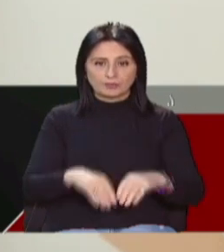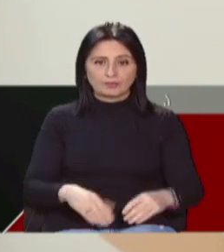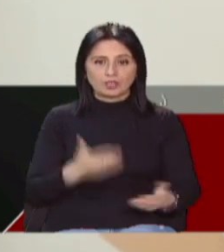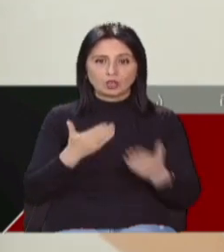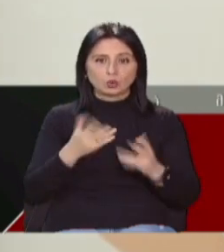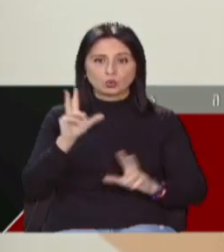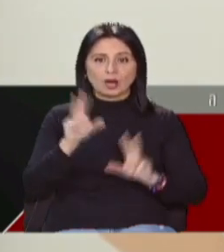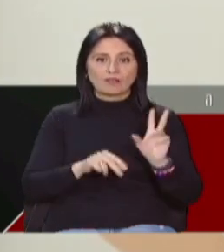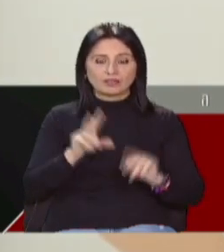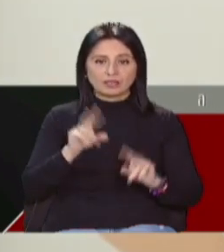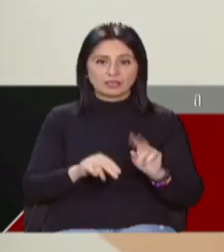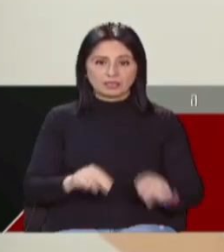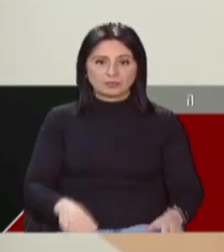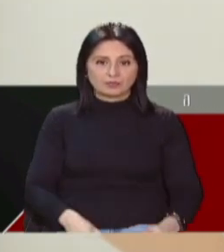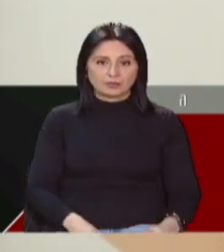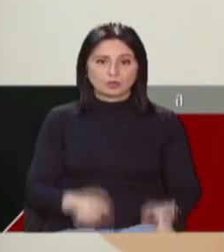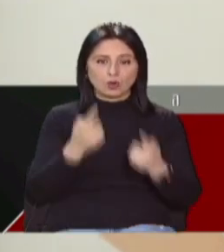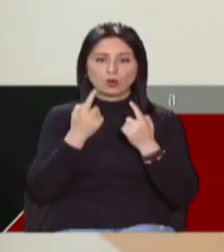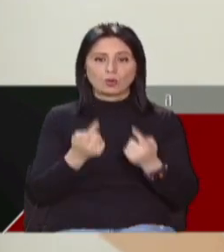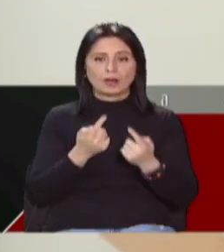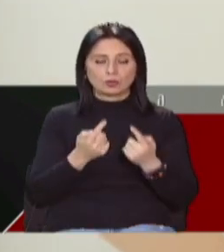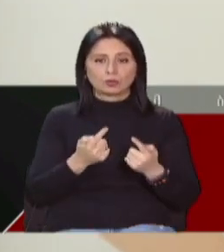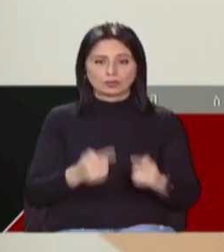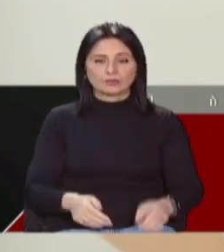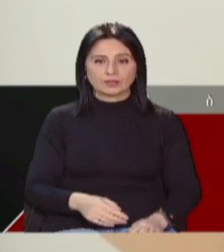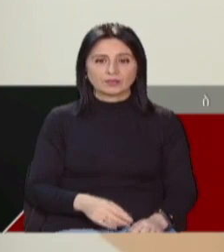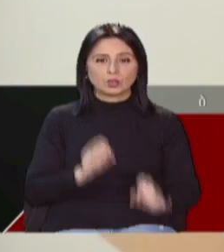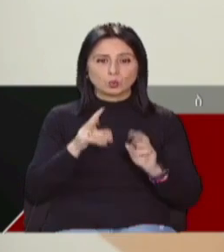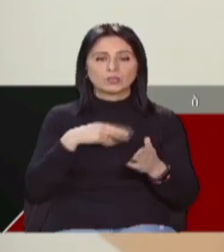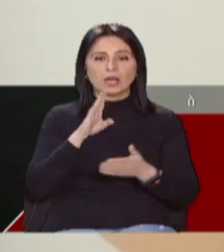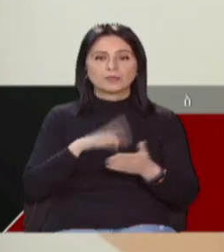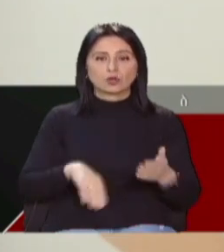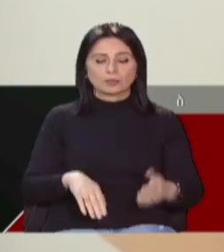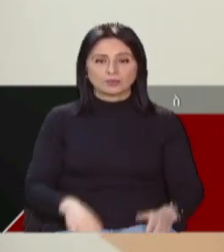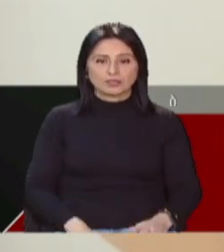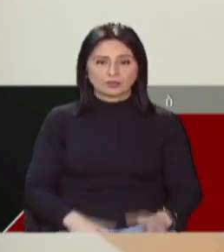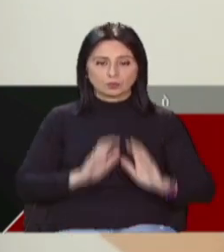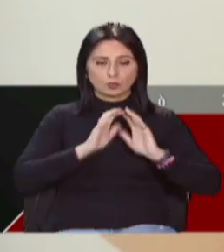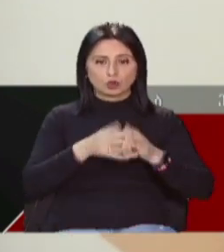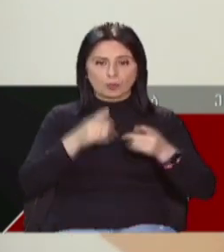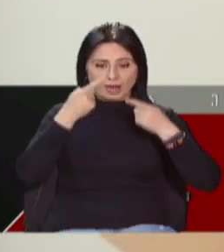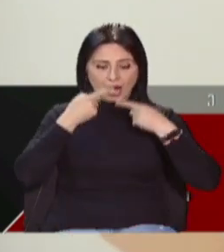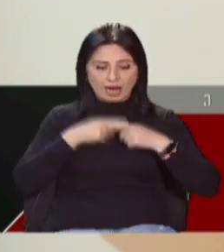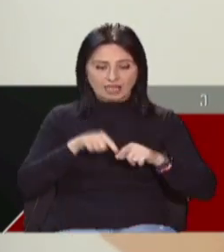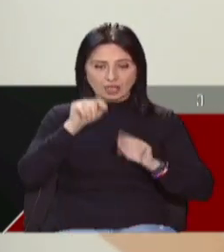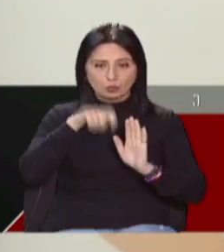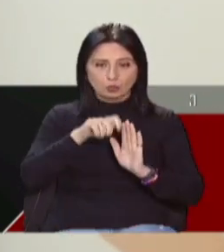თუ გავითვალისწინებთ გლობალურად უსაფრთხოების მსოფლიო